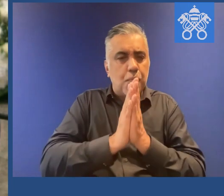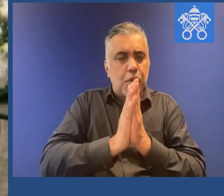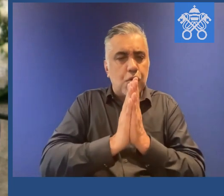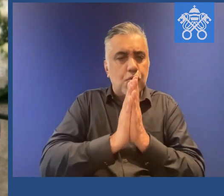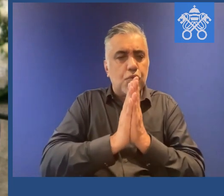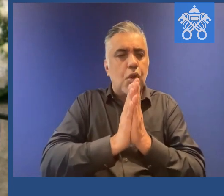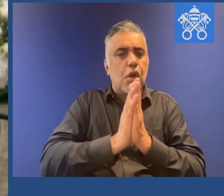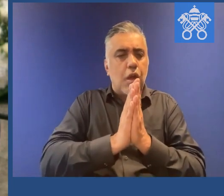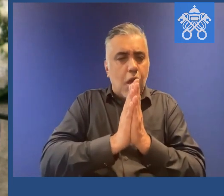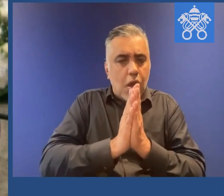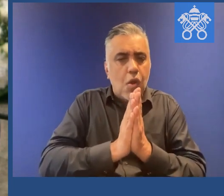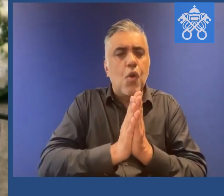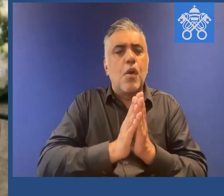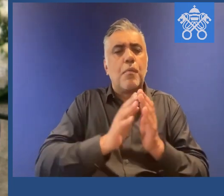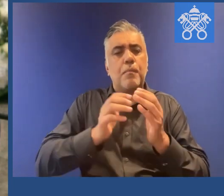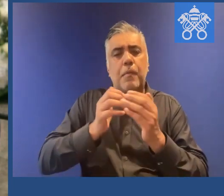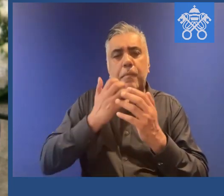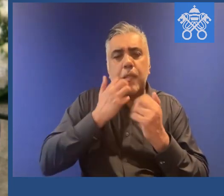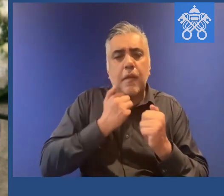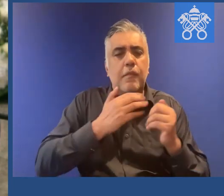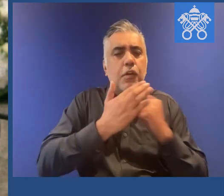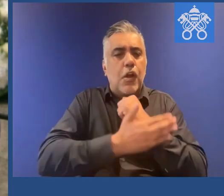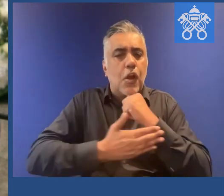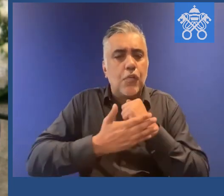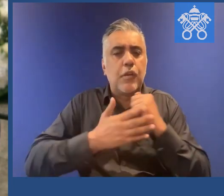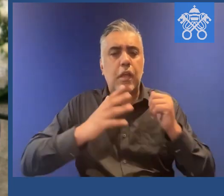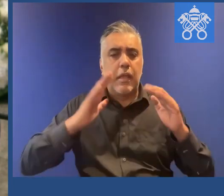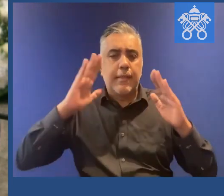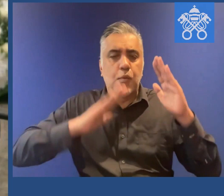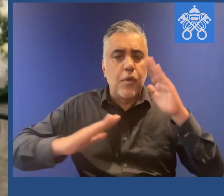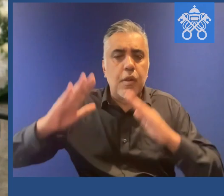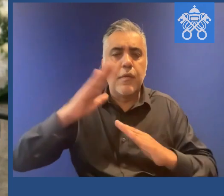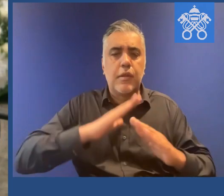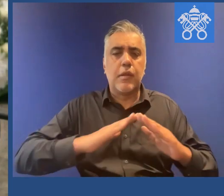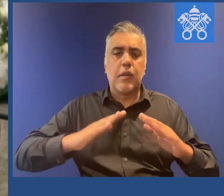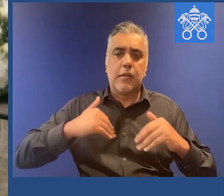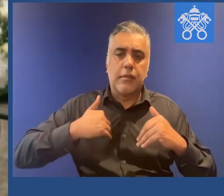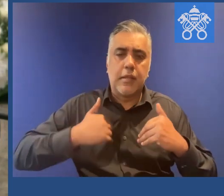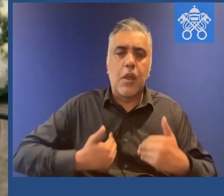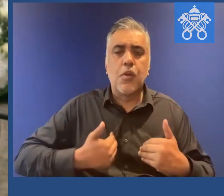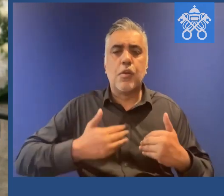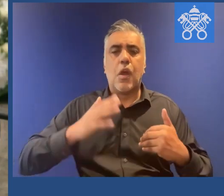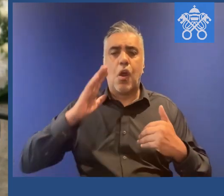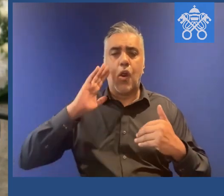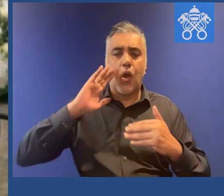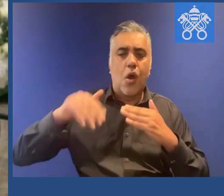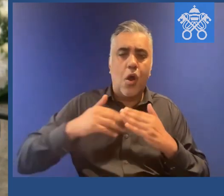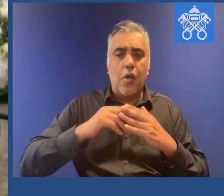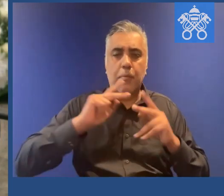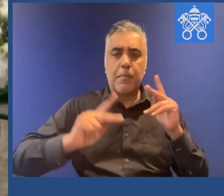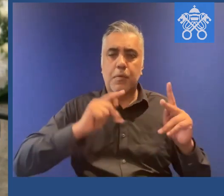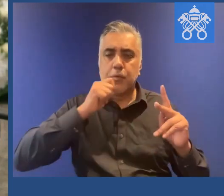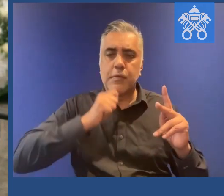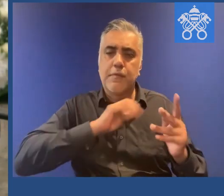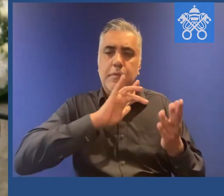quell'amato paese, così stanco, così provato, e a tutti i popoli che soffrono in